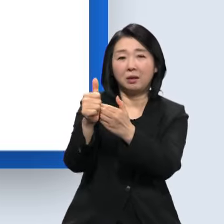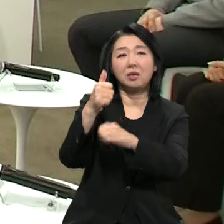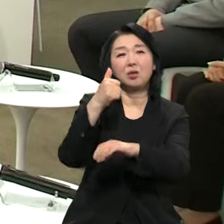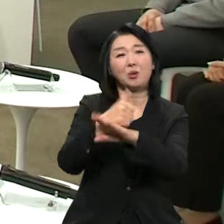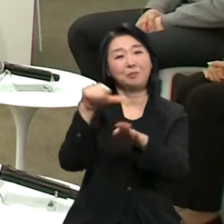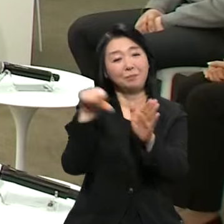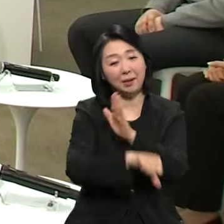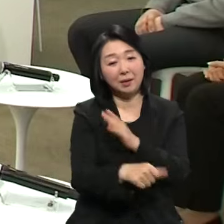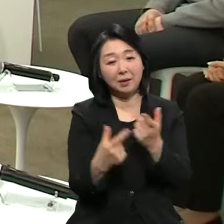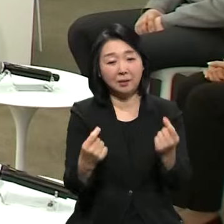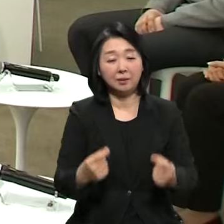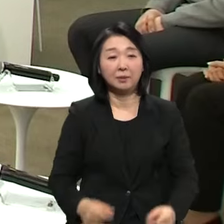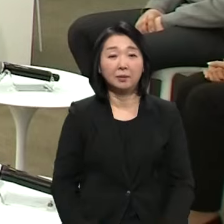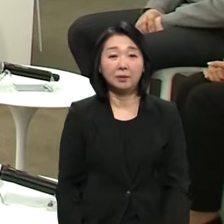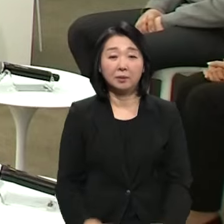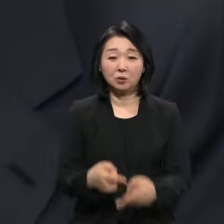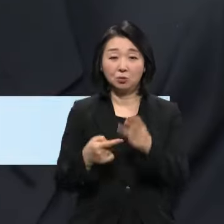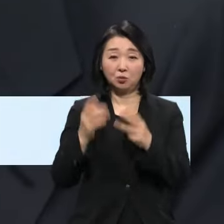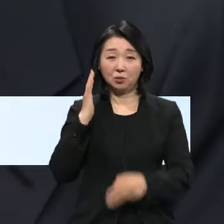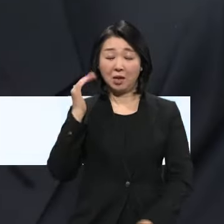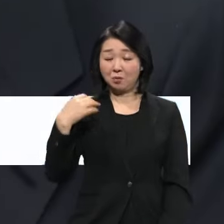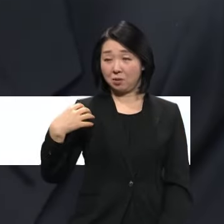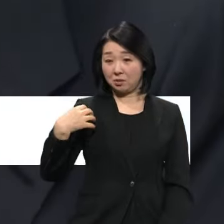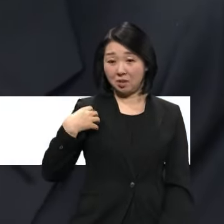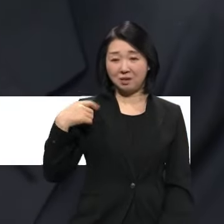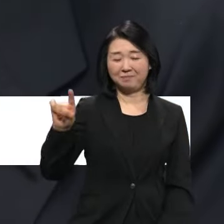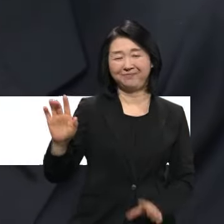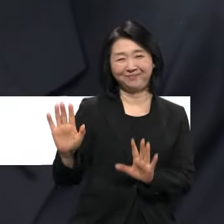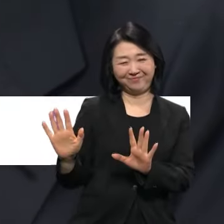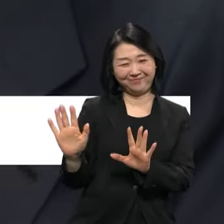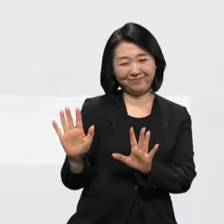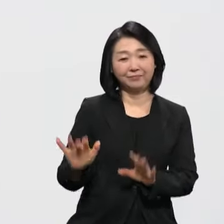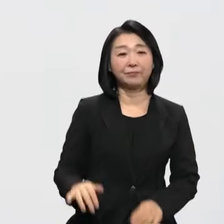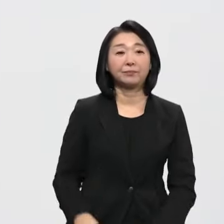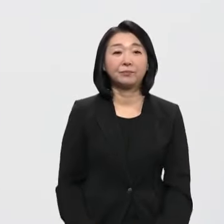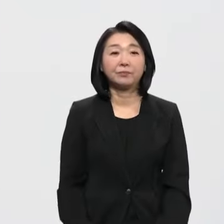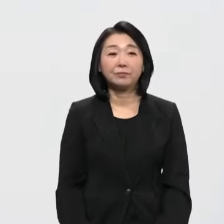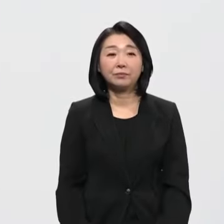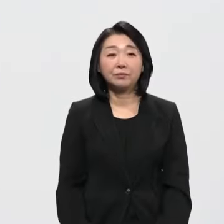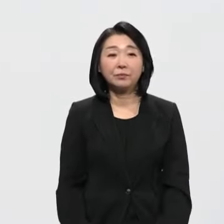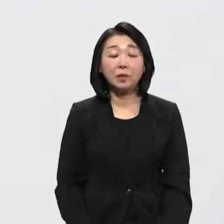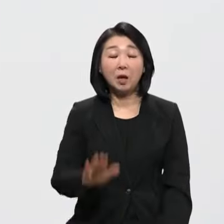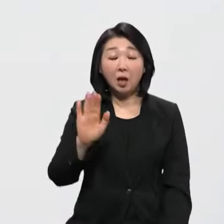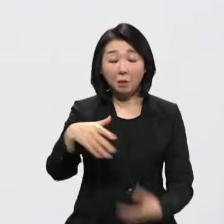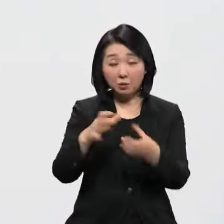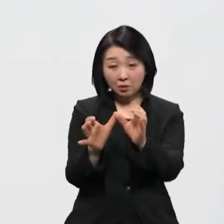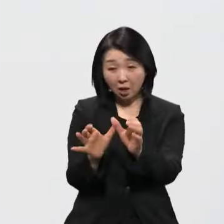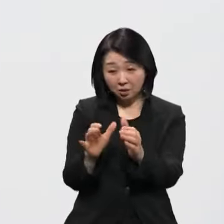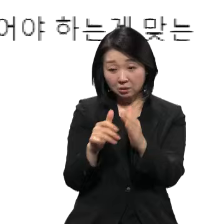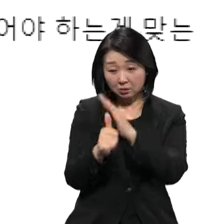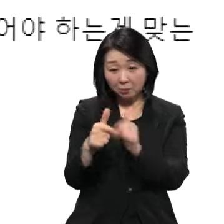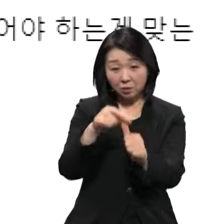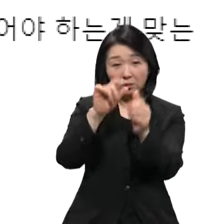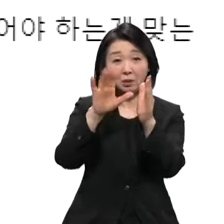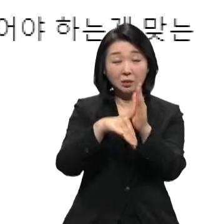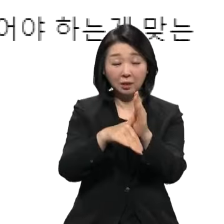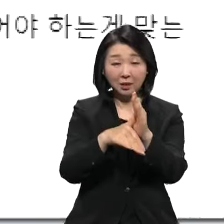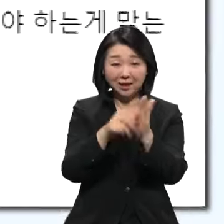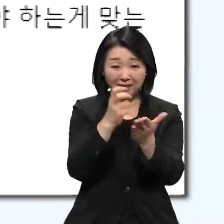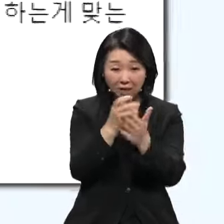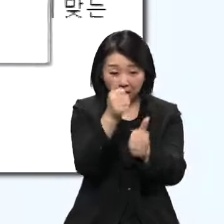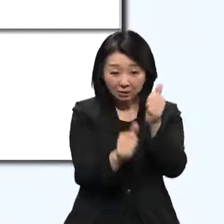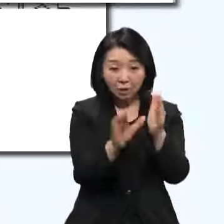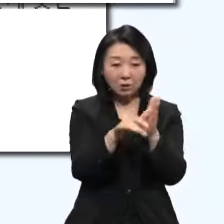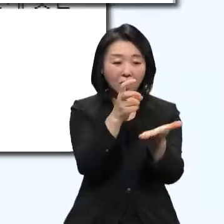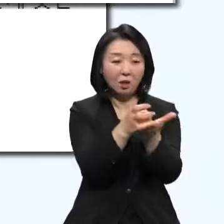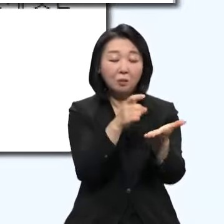했습니다 그러면서도 윤 대통령 책임론에 거리를 두고 있습니다 차기 당대표를 선출하는 전당대회 룰 역시